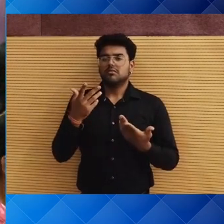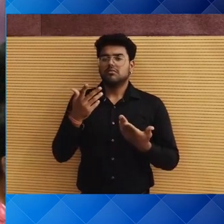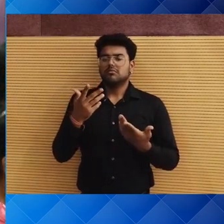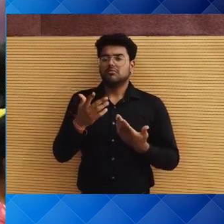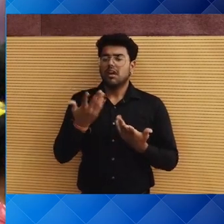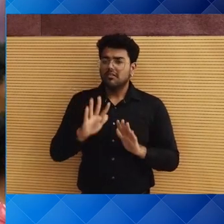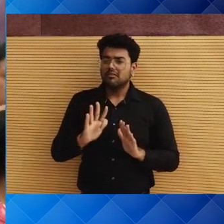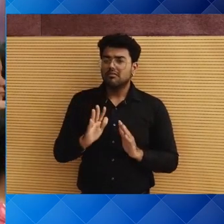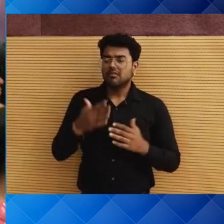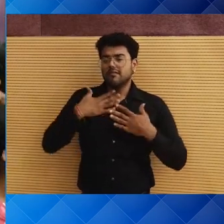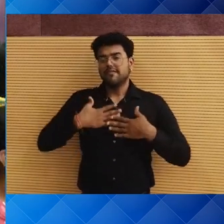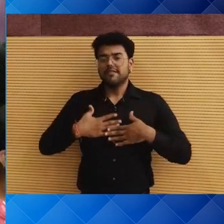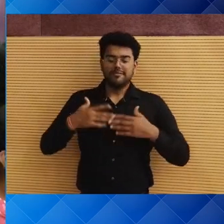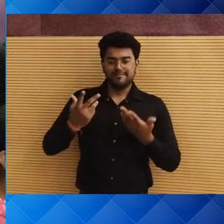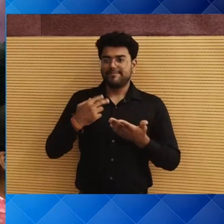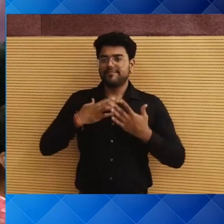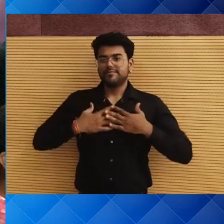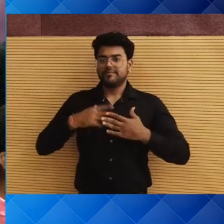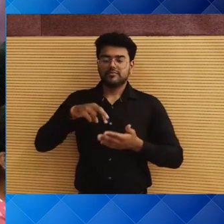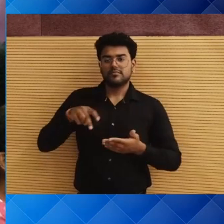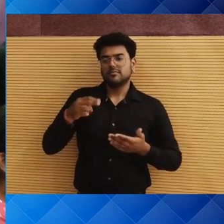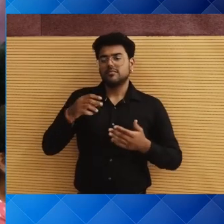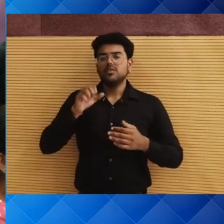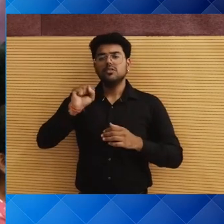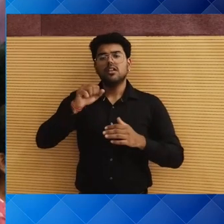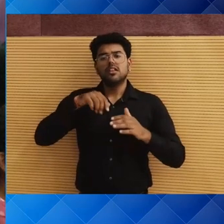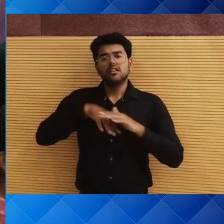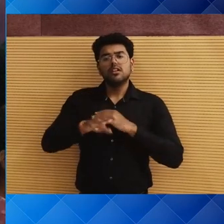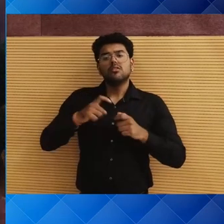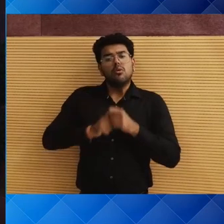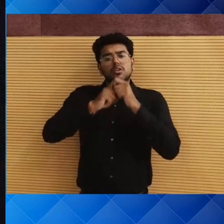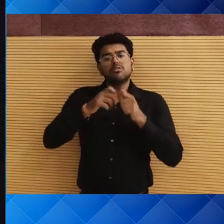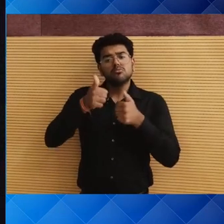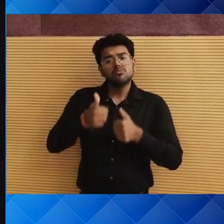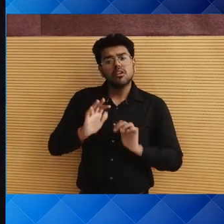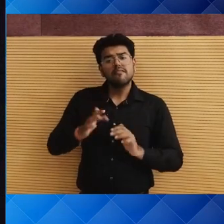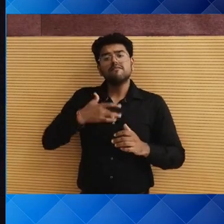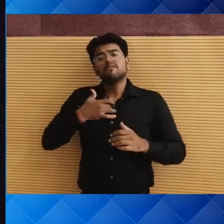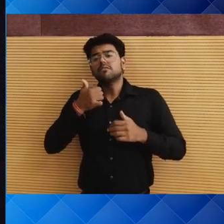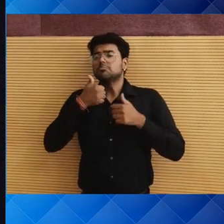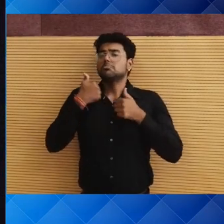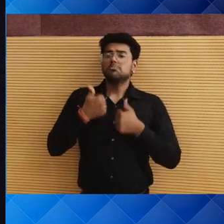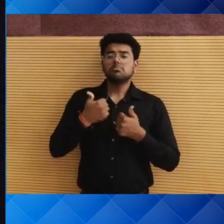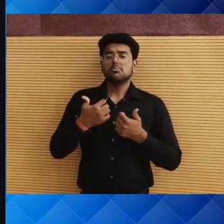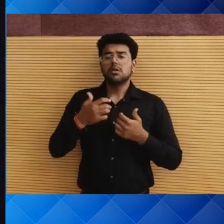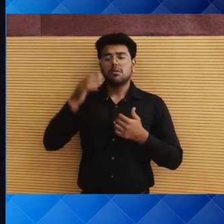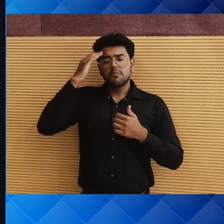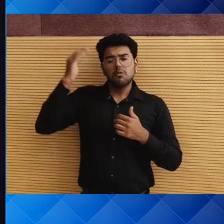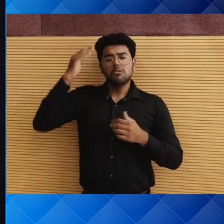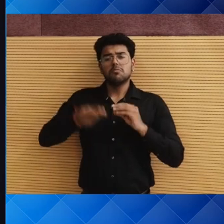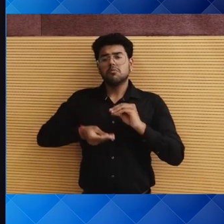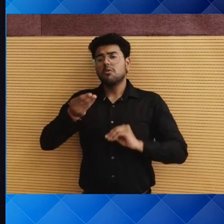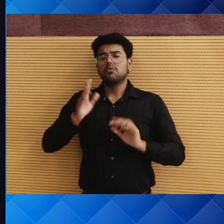व्यक्ति शायद फिजिकल बॉडी लेके चलेगा, उसमें सारे अच्छे क्वालिटी रहेंगे, उसमें से अच्छे भावना रहेंगे, चेतना, ज्ञान,